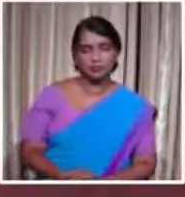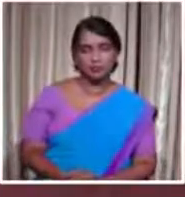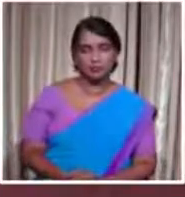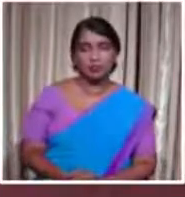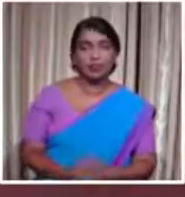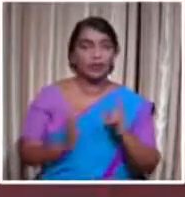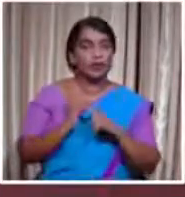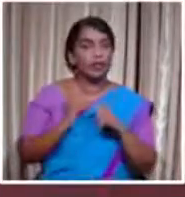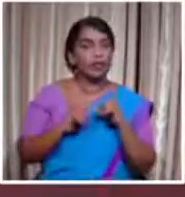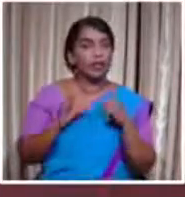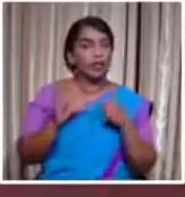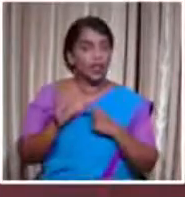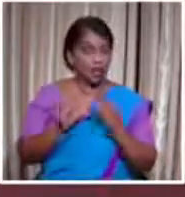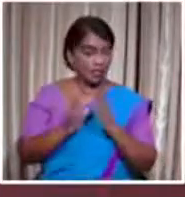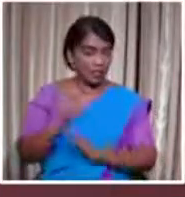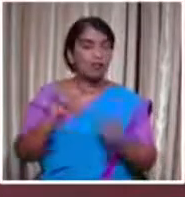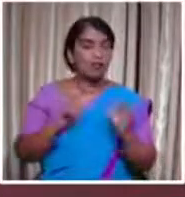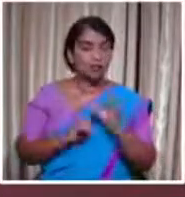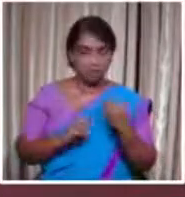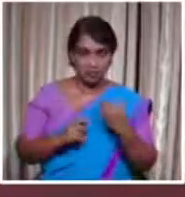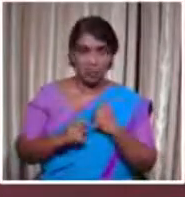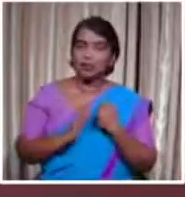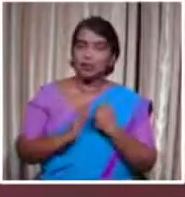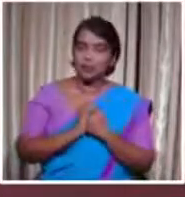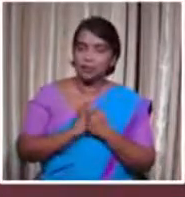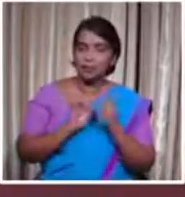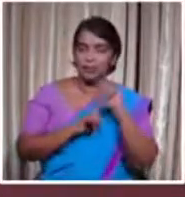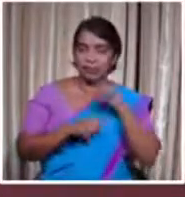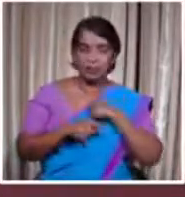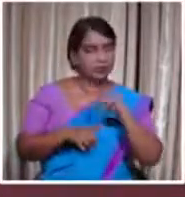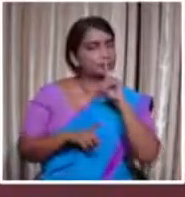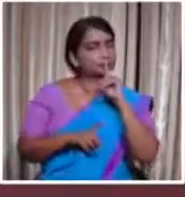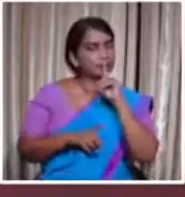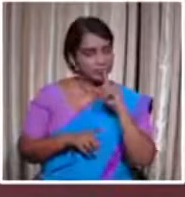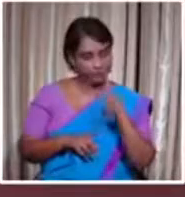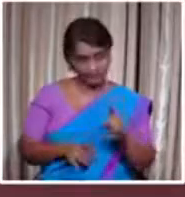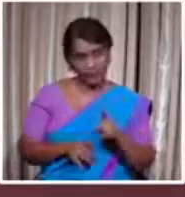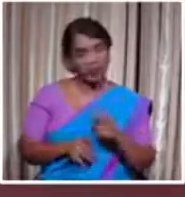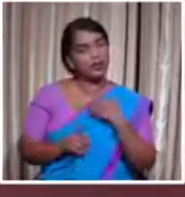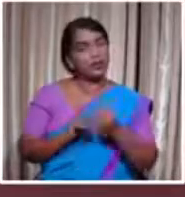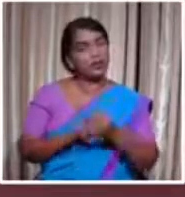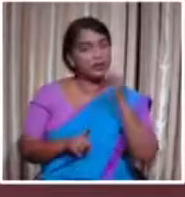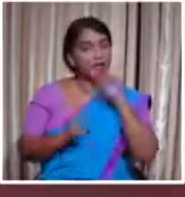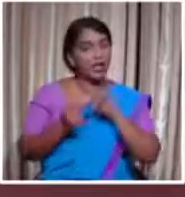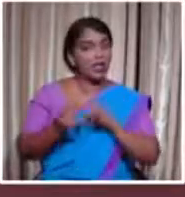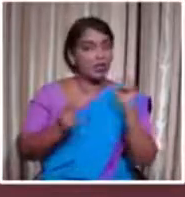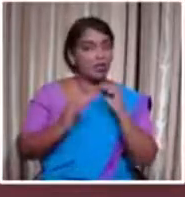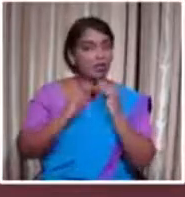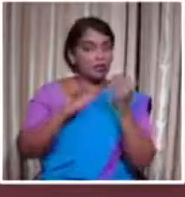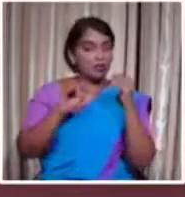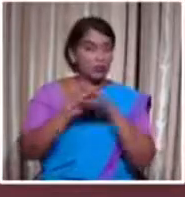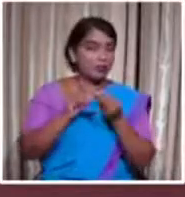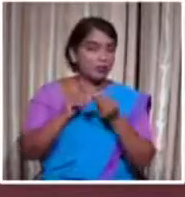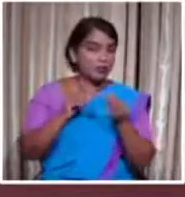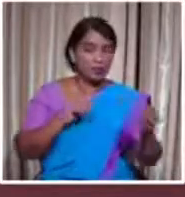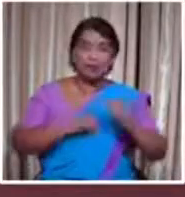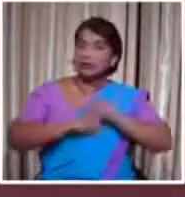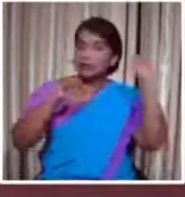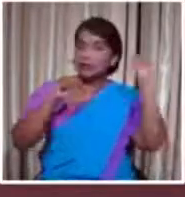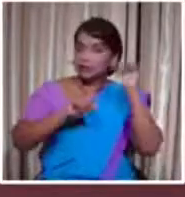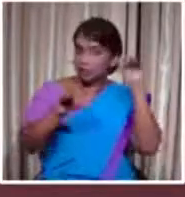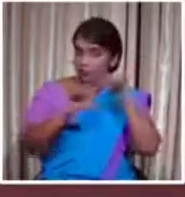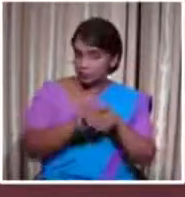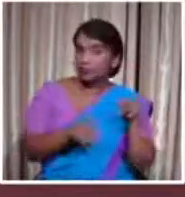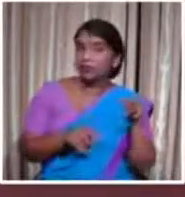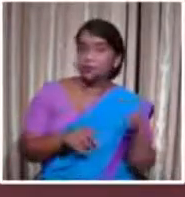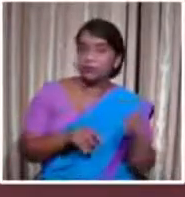නාගරික සංවර්ධන අමාත්‍යවරයා අවශ්‍යෙන් මම මේ ගරු සභාවේ අවධානය යොමු කරන්න කැමති ජනාධිපති ලේකම් කාර්යාලයේ යාපත උද්ඝෝෂණ පැවැත්වීමේ